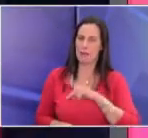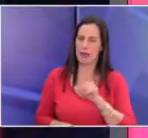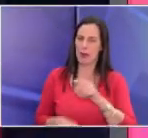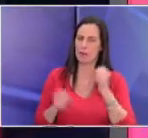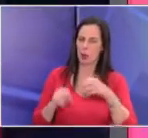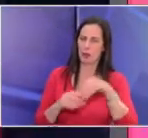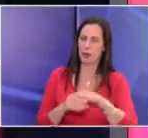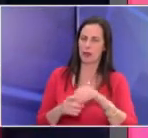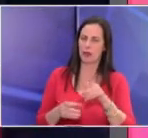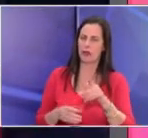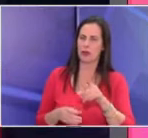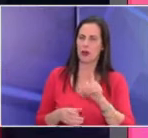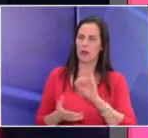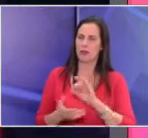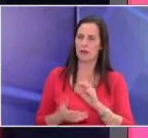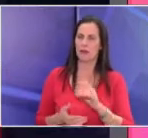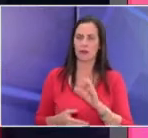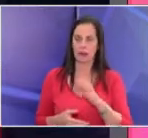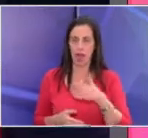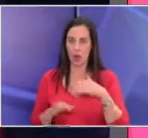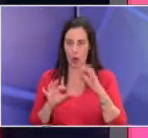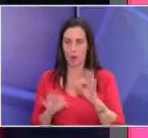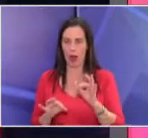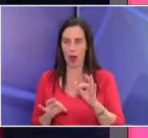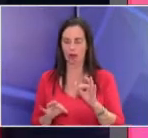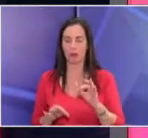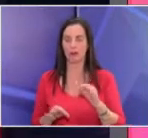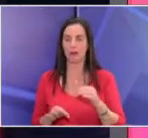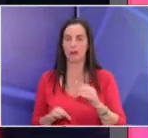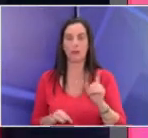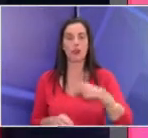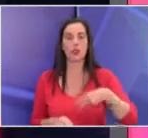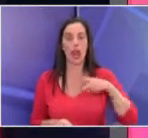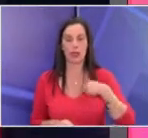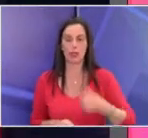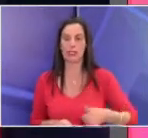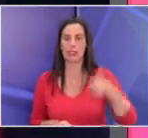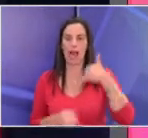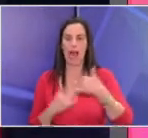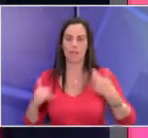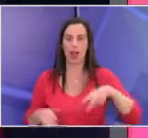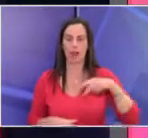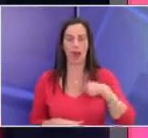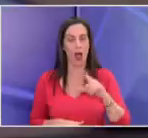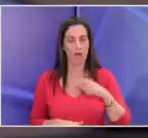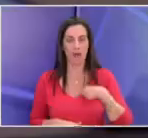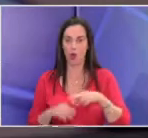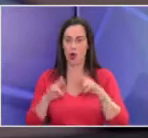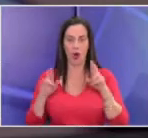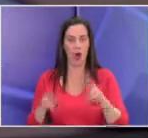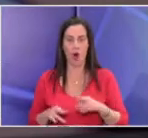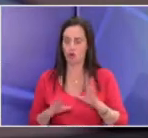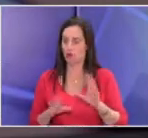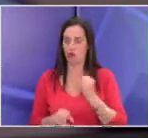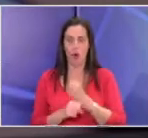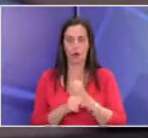מדהים, זה מראה שהשיקום עובד, וגם תחת התנאה השיפוטית. כלומר, ברגע שהאסיר יודע, יודע שיש התנאה השיפוטית שמשהו שמחזיק